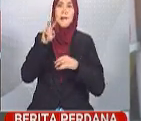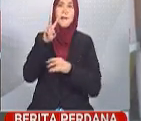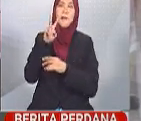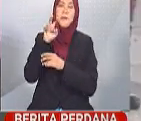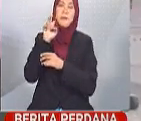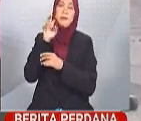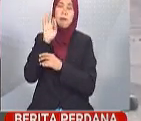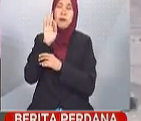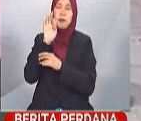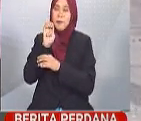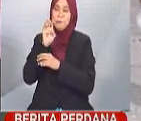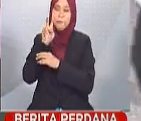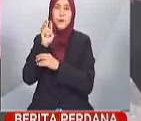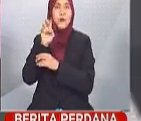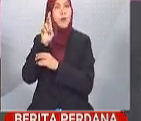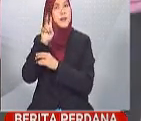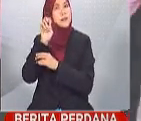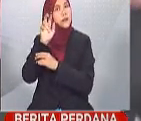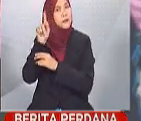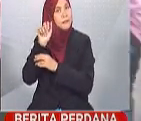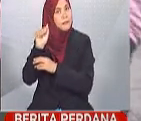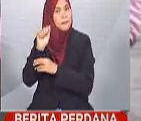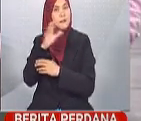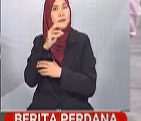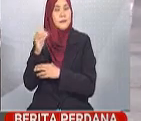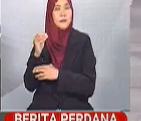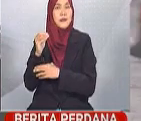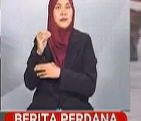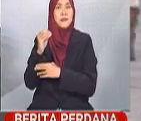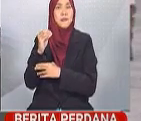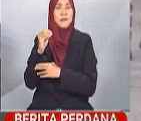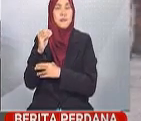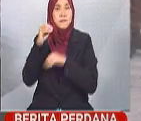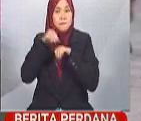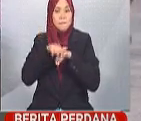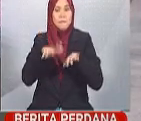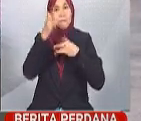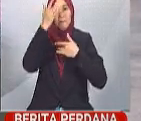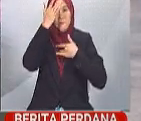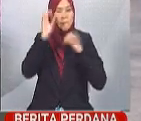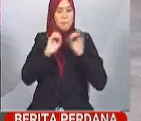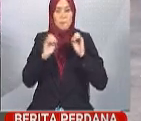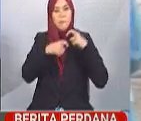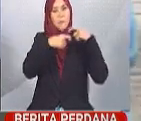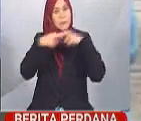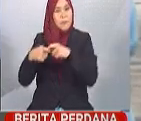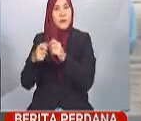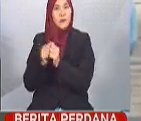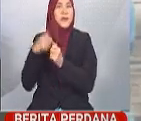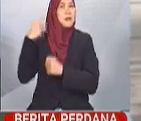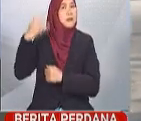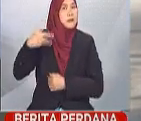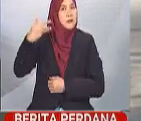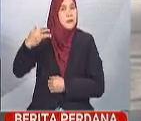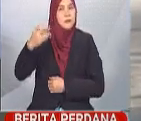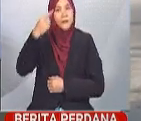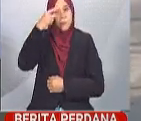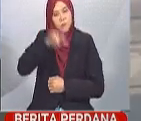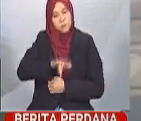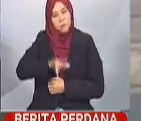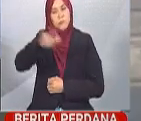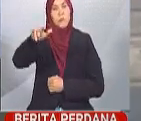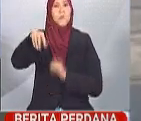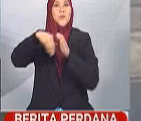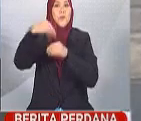like alay dan studio infection yang jadi dengan sejarah perjalanan ke